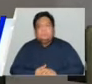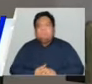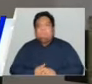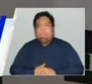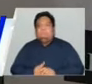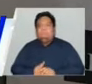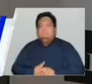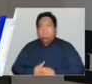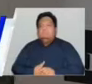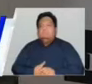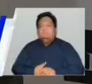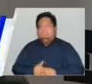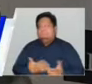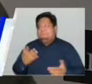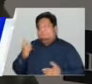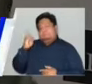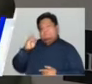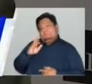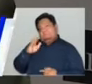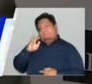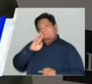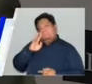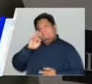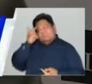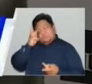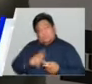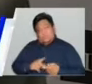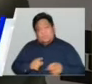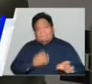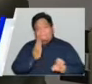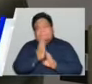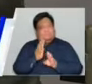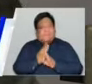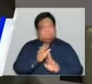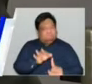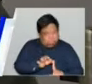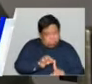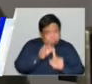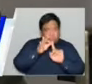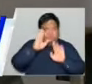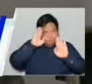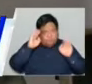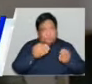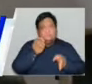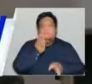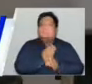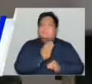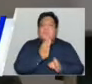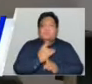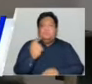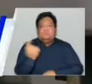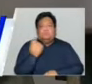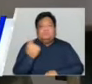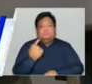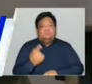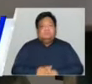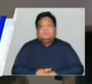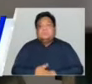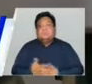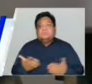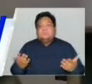busway for the buses, no? For public utility vehicles. Tapos yung pinduan ng bus nasa right side din, no?